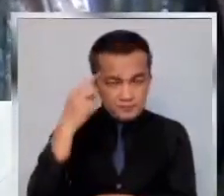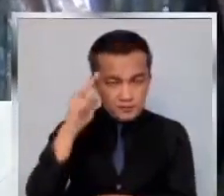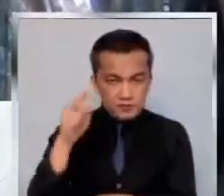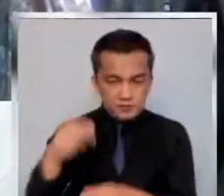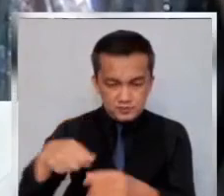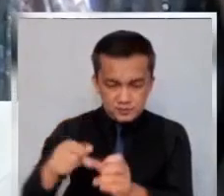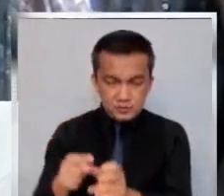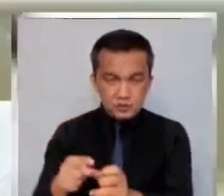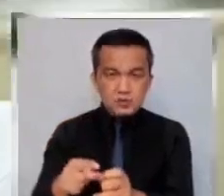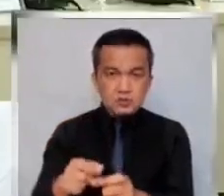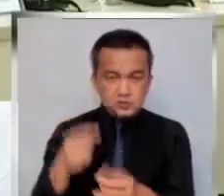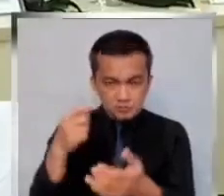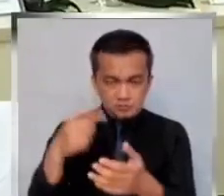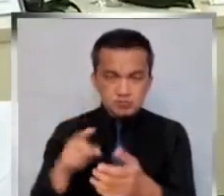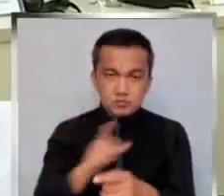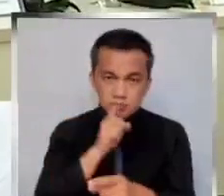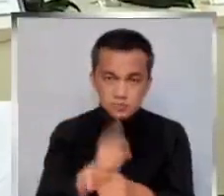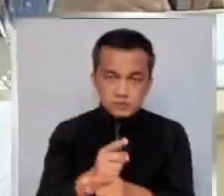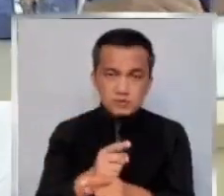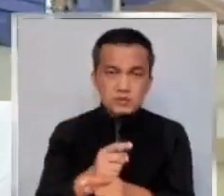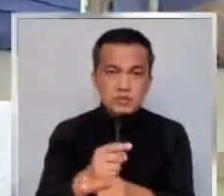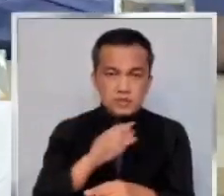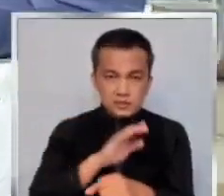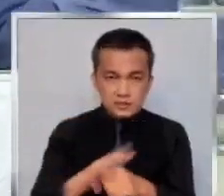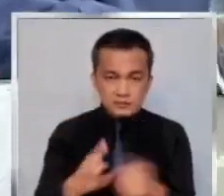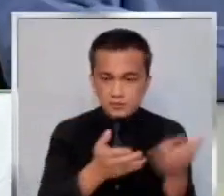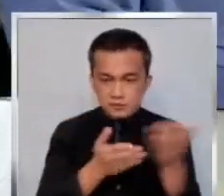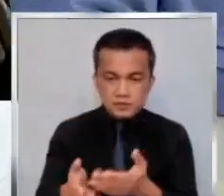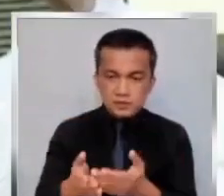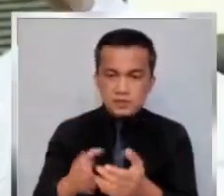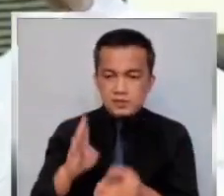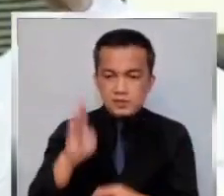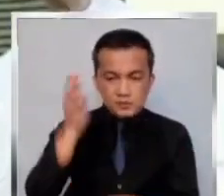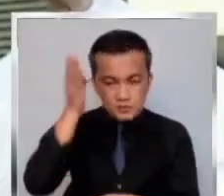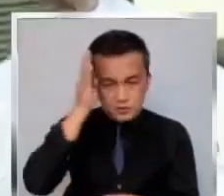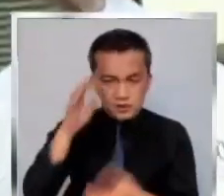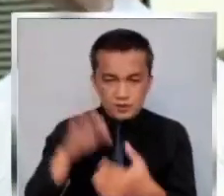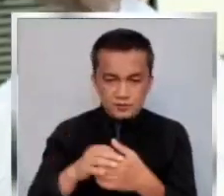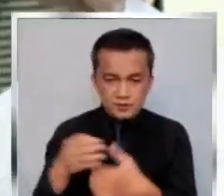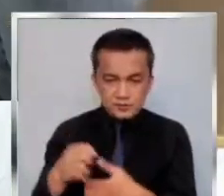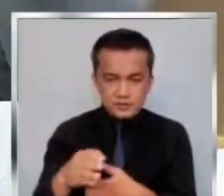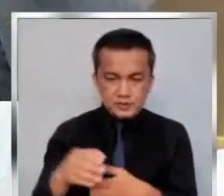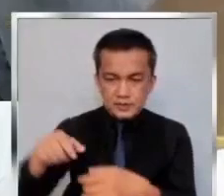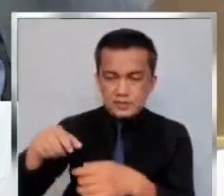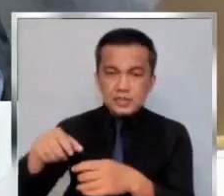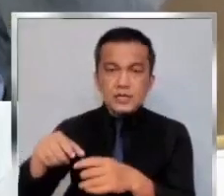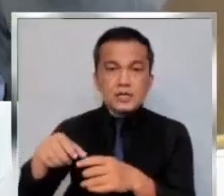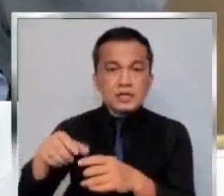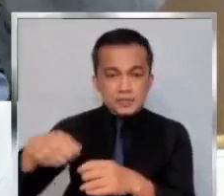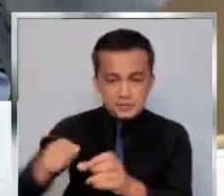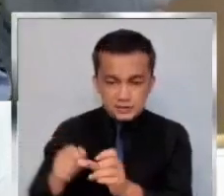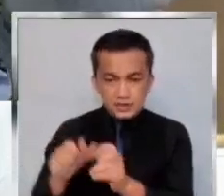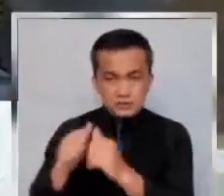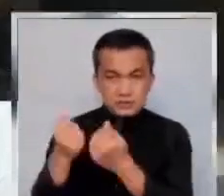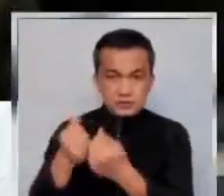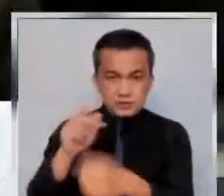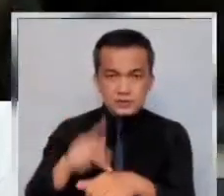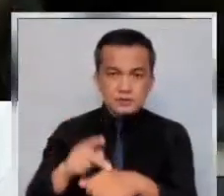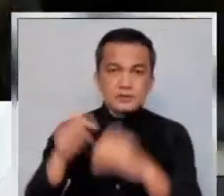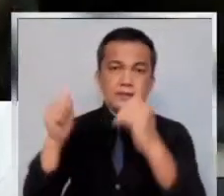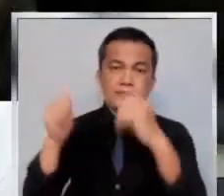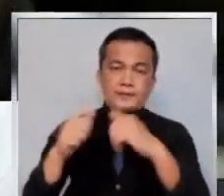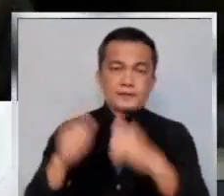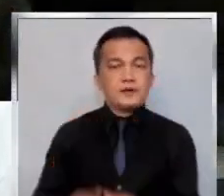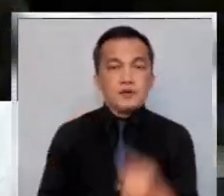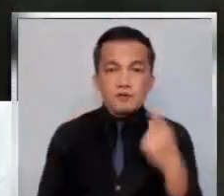ng recados para sa sardinas, lumagda ang Bureau of Fisheries and Aquatic Resources at Canned Sardines Association of the Philippines ng kasunduan para